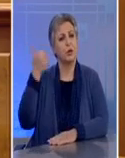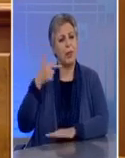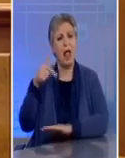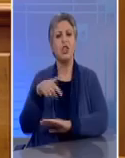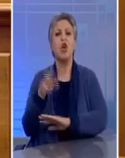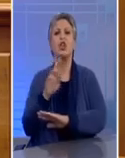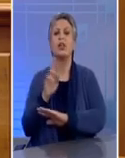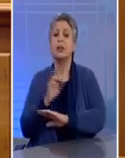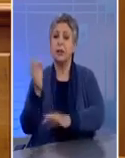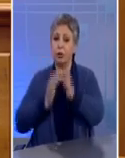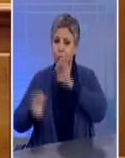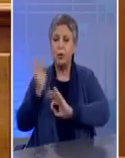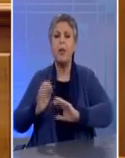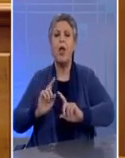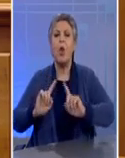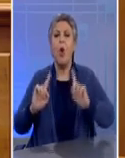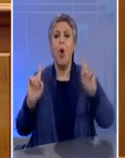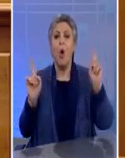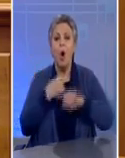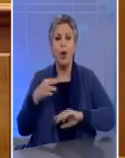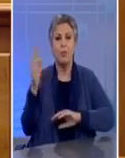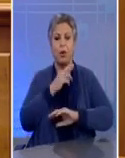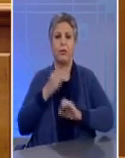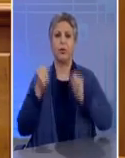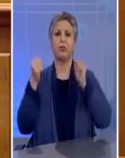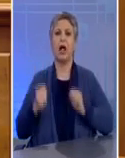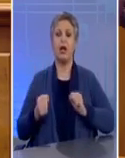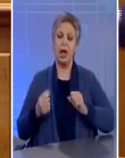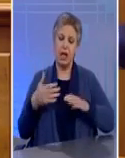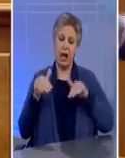της κουβέντας του Γιώργου Ράλη, που όλος ο κόσμος αμφισβητεί, εγώ δέχομαι ότι στην κυβέρνηση